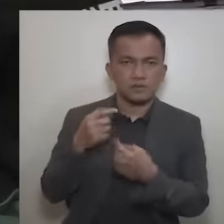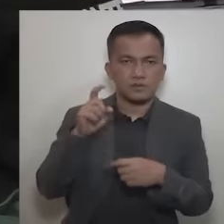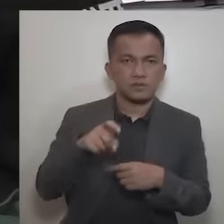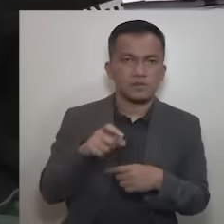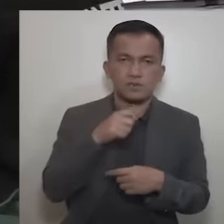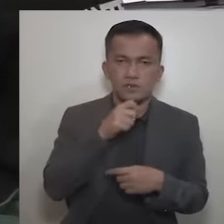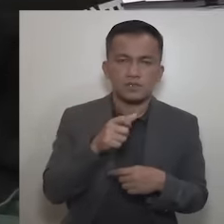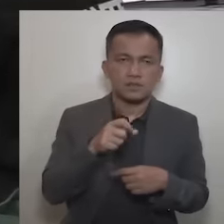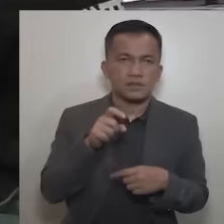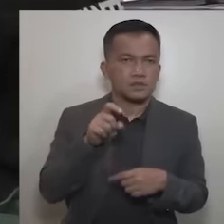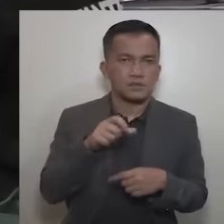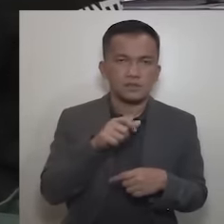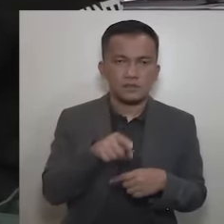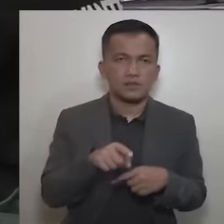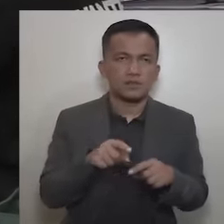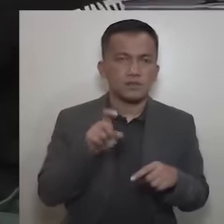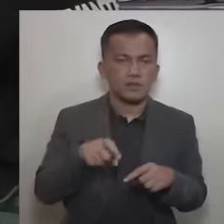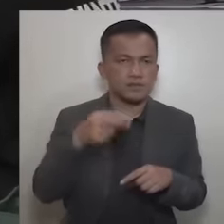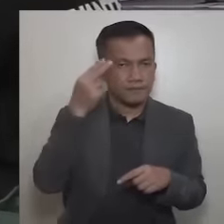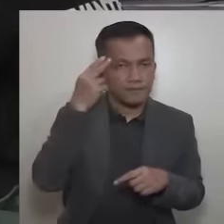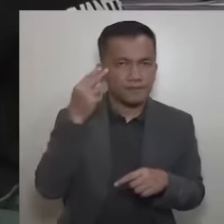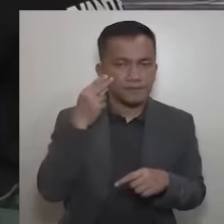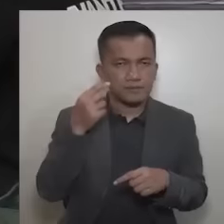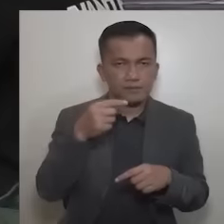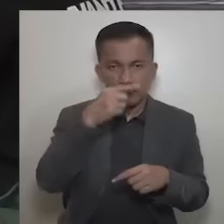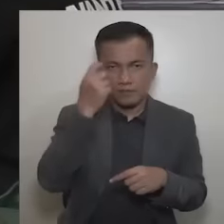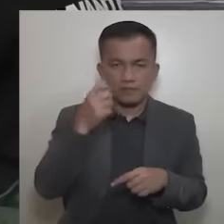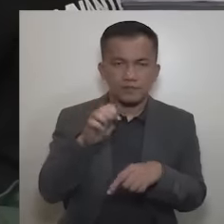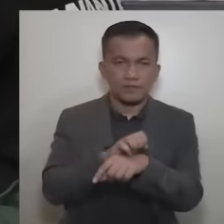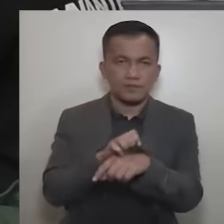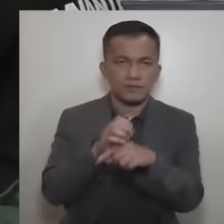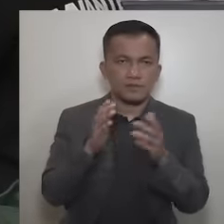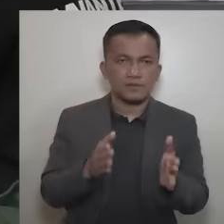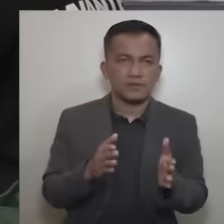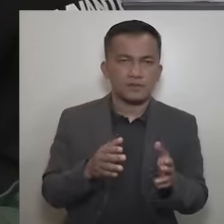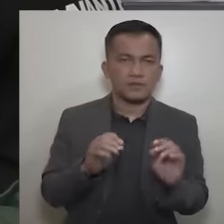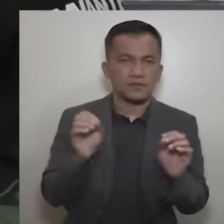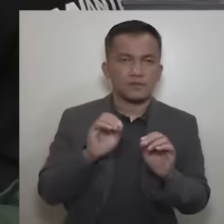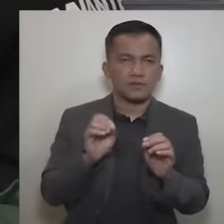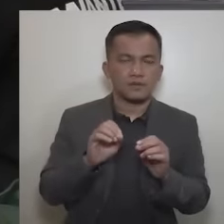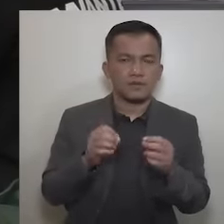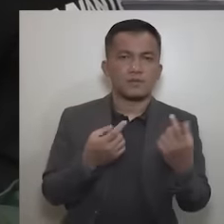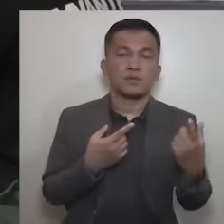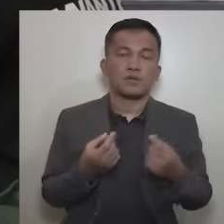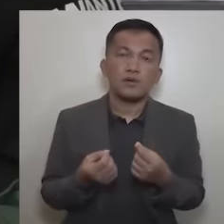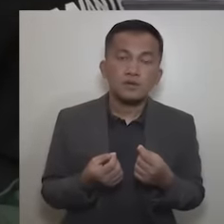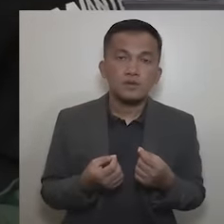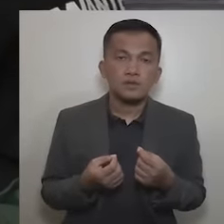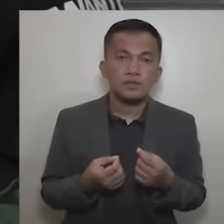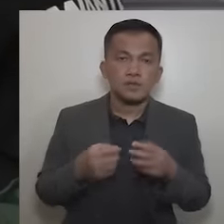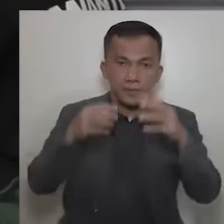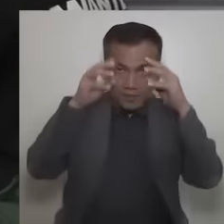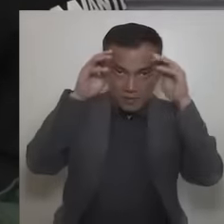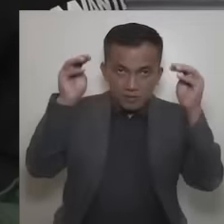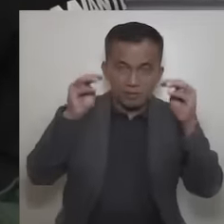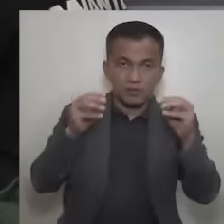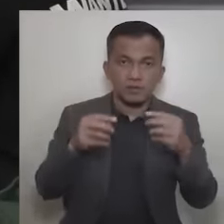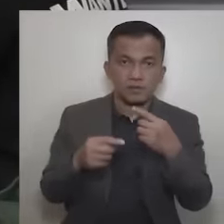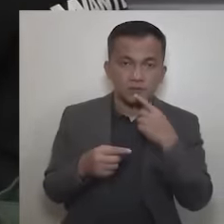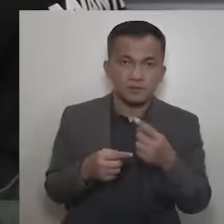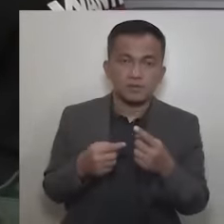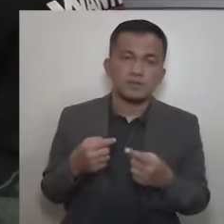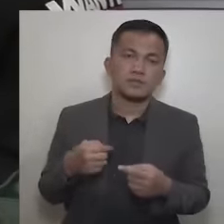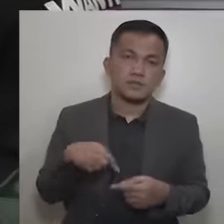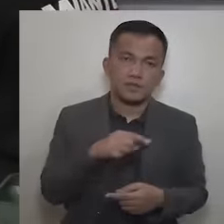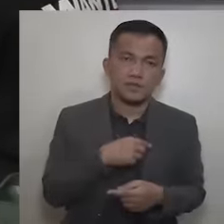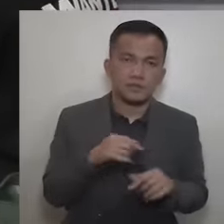hindi. Dapat hindi ikaw. Dapat ang head. Pero dahil empleyado lang kami, wala kaming magagawa at si Mayora ang